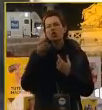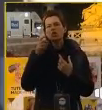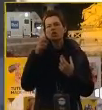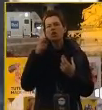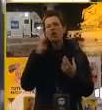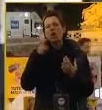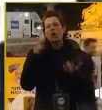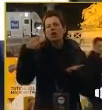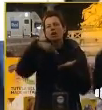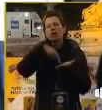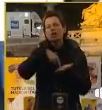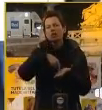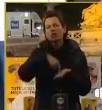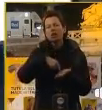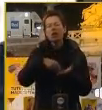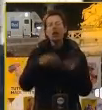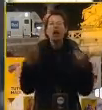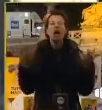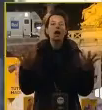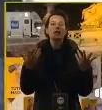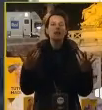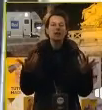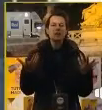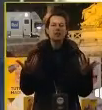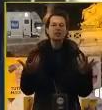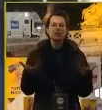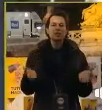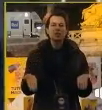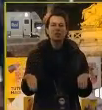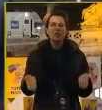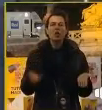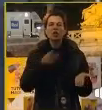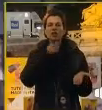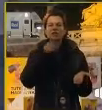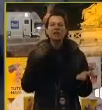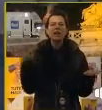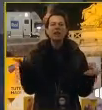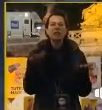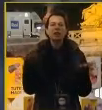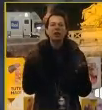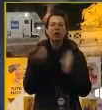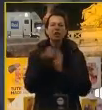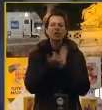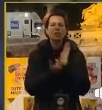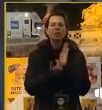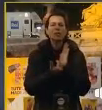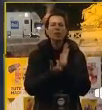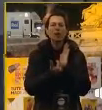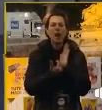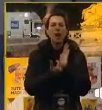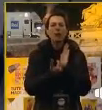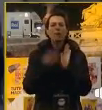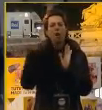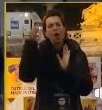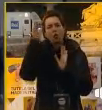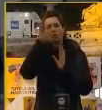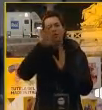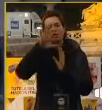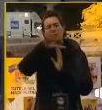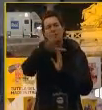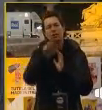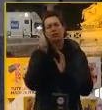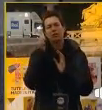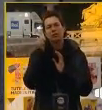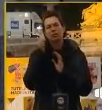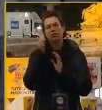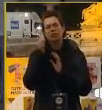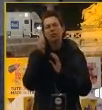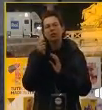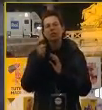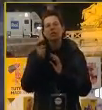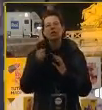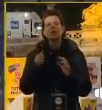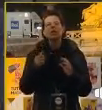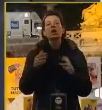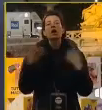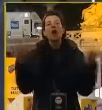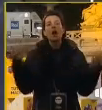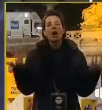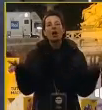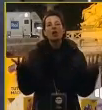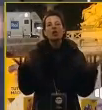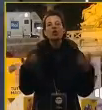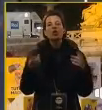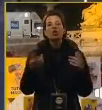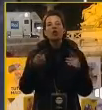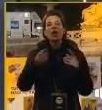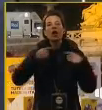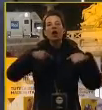e portare a casa almeno dei punti del nostro programma. E li abbiamo costretti a inseguirci sul nostro programma.